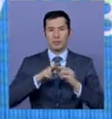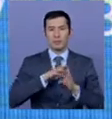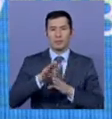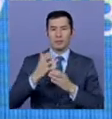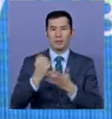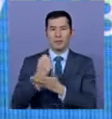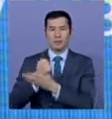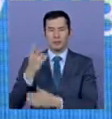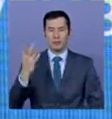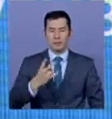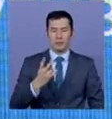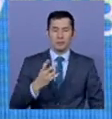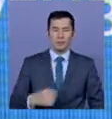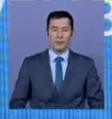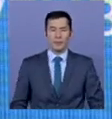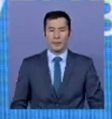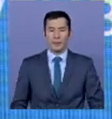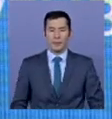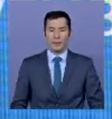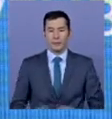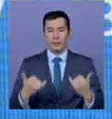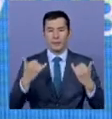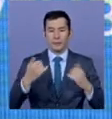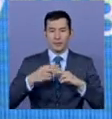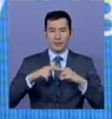тұрақты даму траекториясын құруға мүмкіндік берді. Бүгін осы